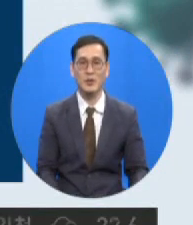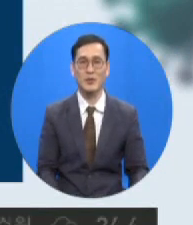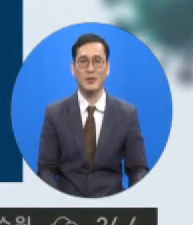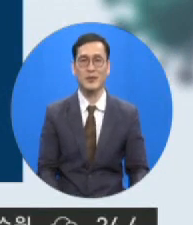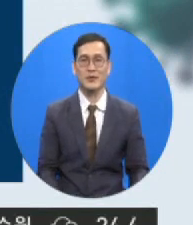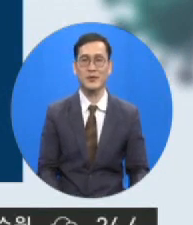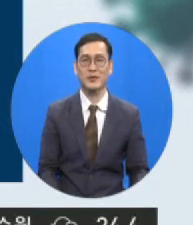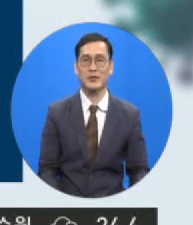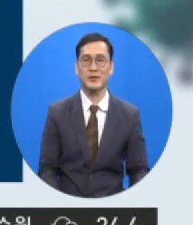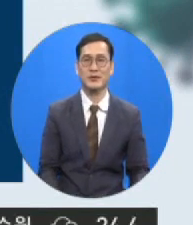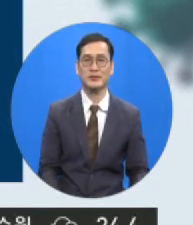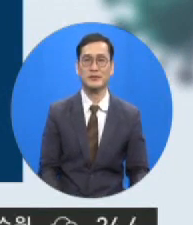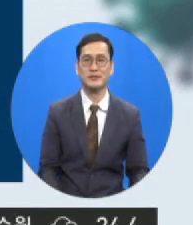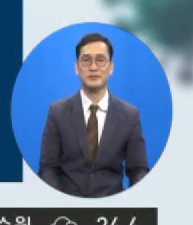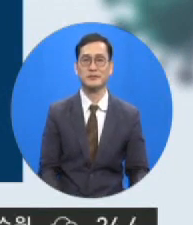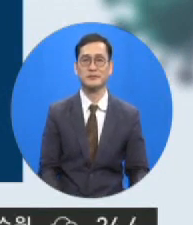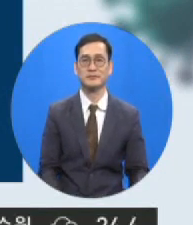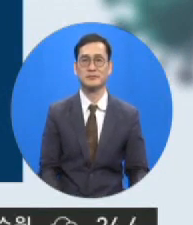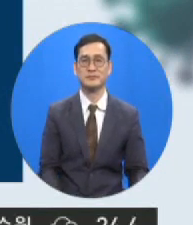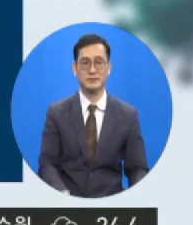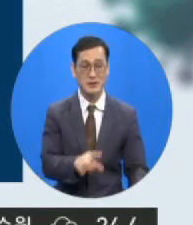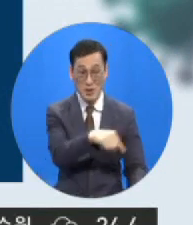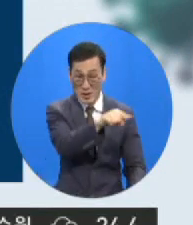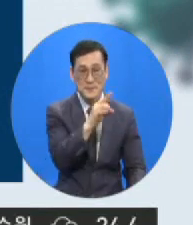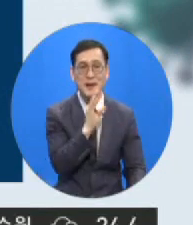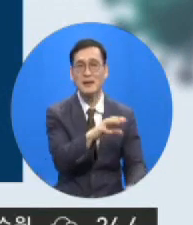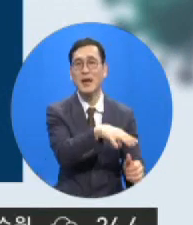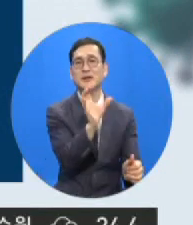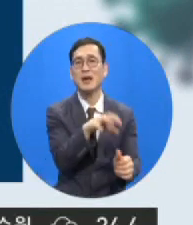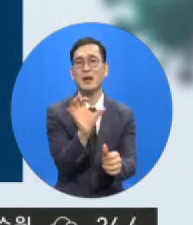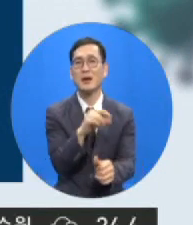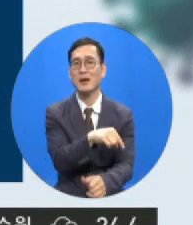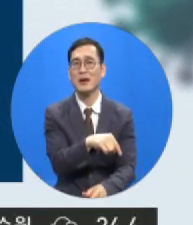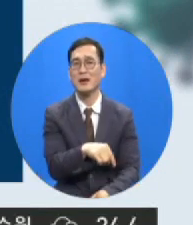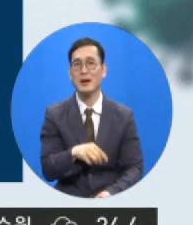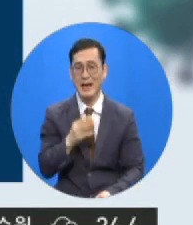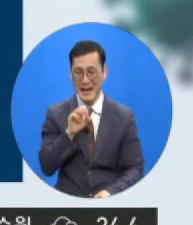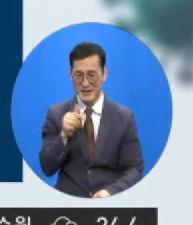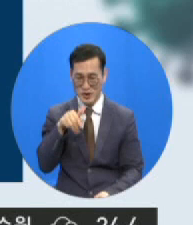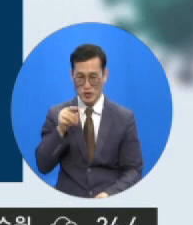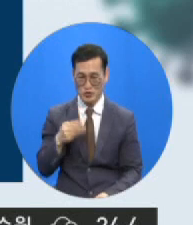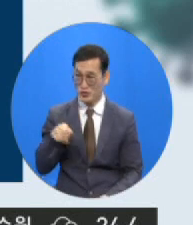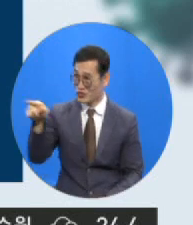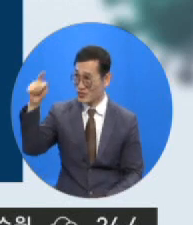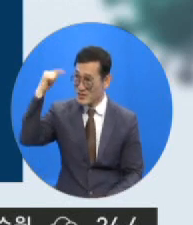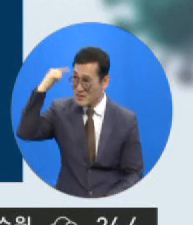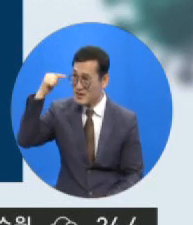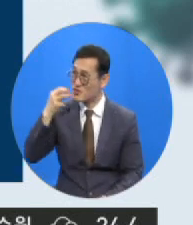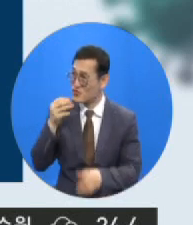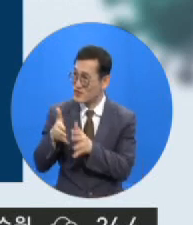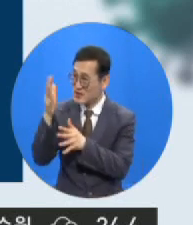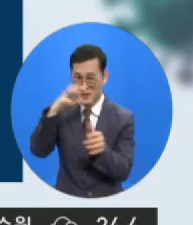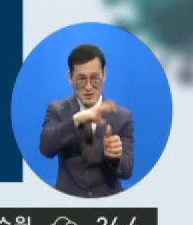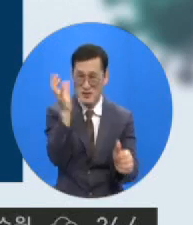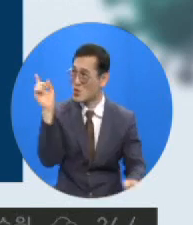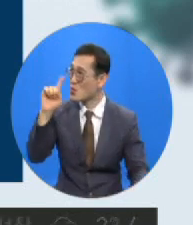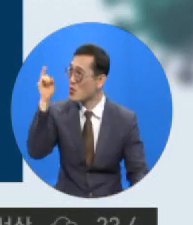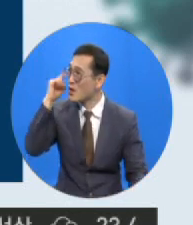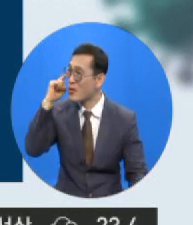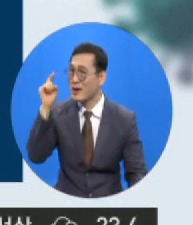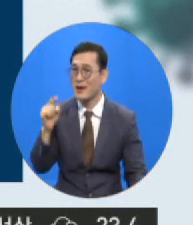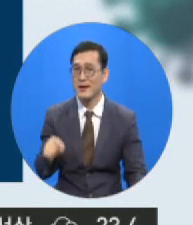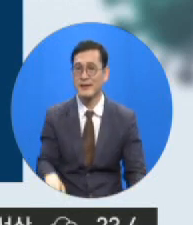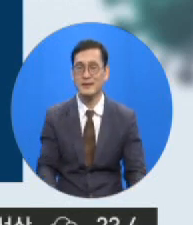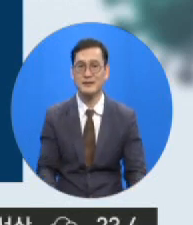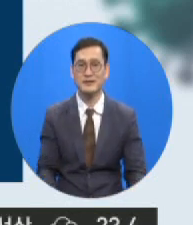서울시 룸살롱만 해제. 안철수 대표는 제정신이냐라고 입장을 냈고요. 서울시 어제 오후 6시부터 룸살롱은